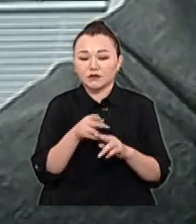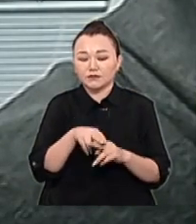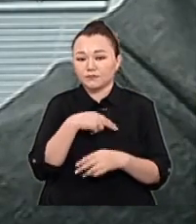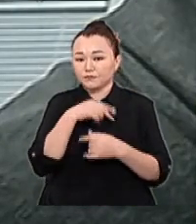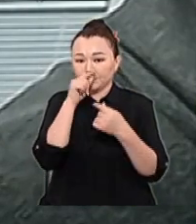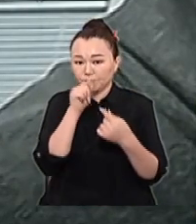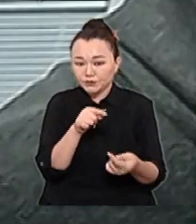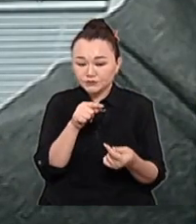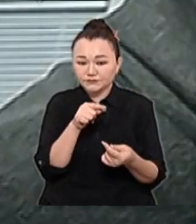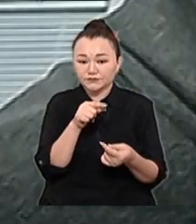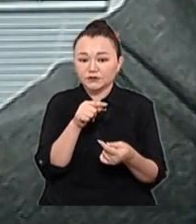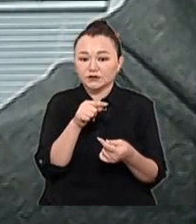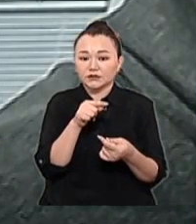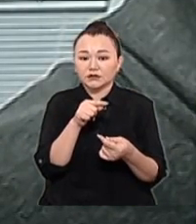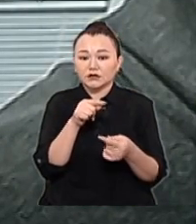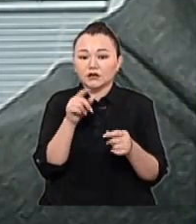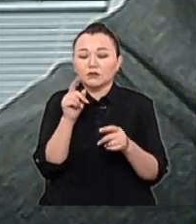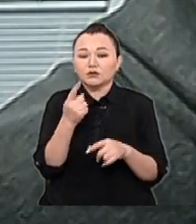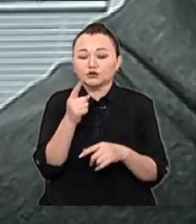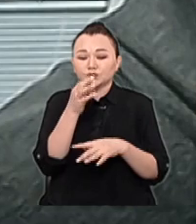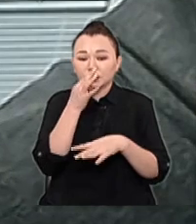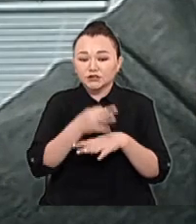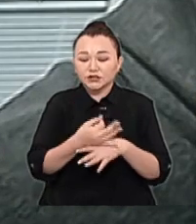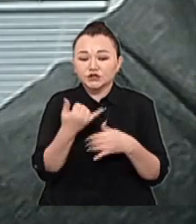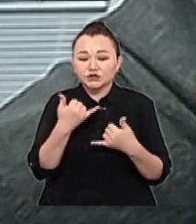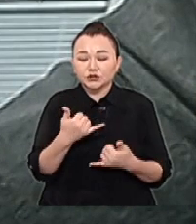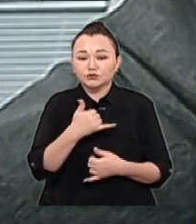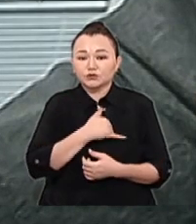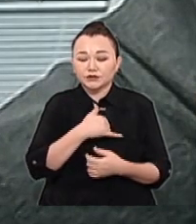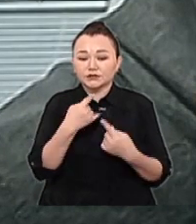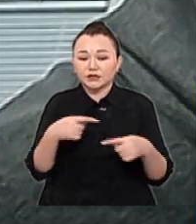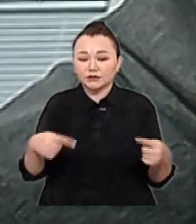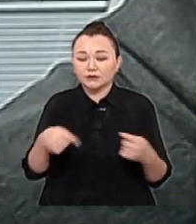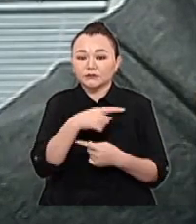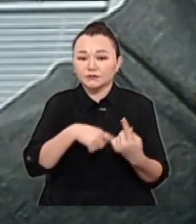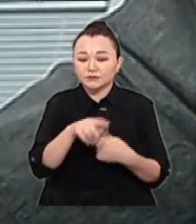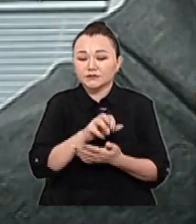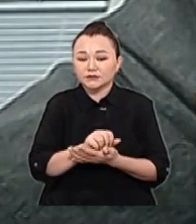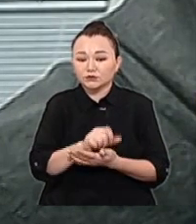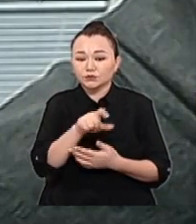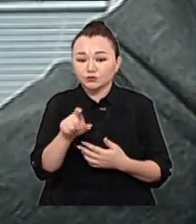қарсымыз. Неге десеңіз, бізде қазір кейбір кәсіпкерлерде